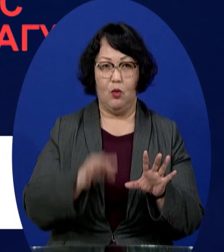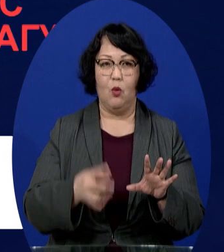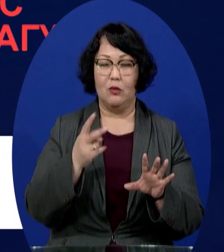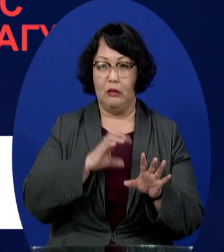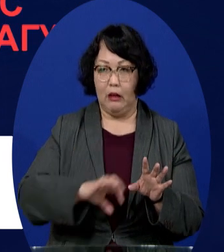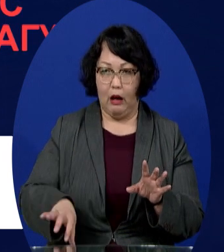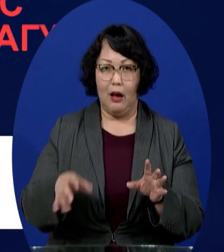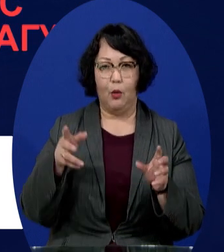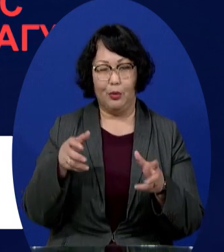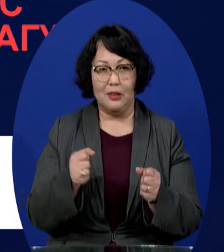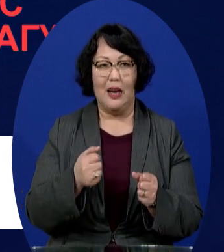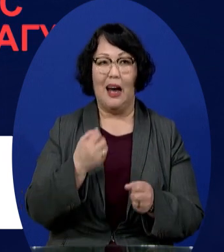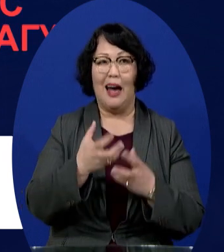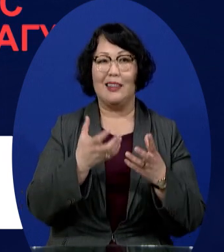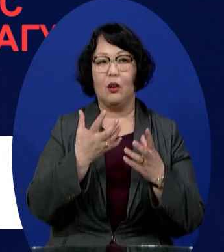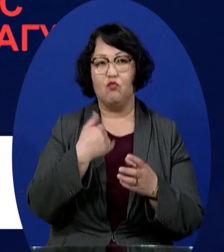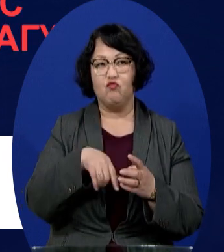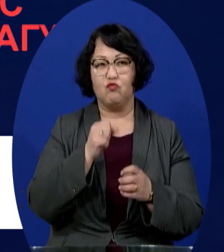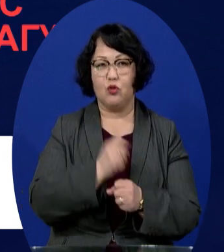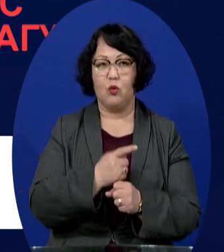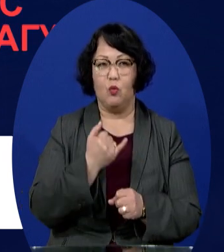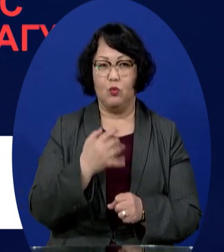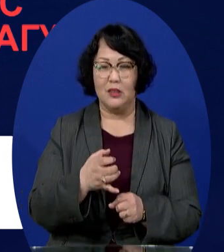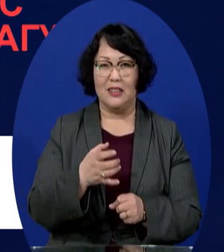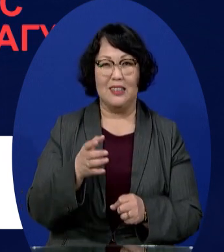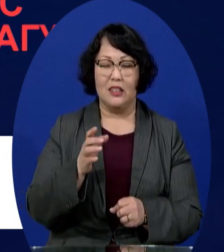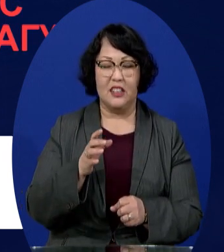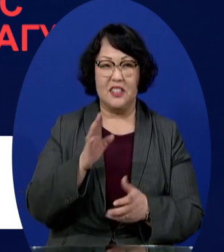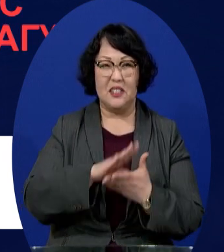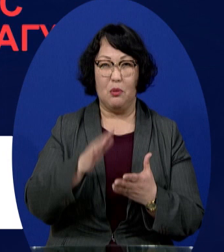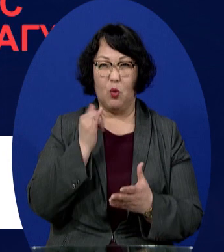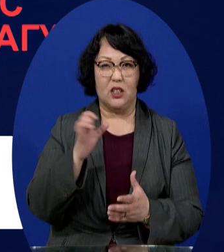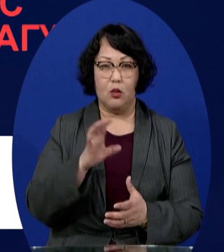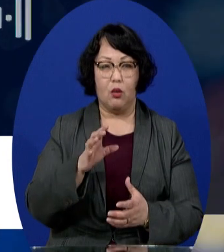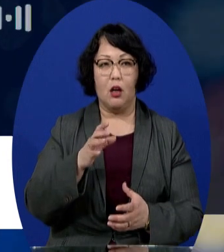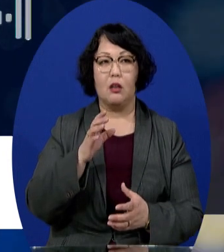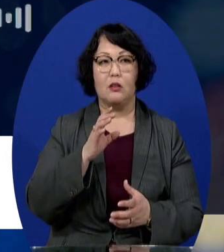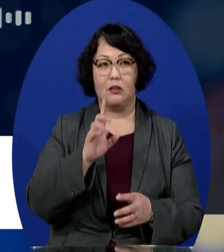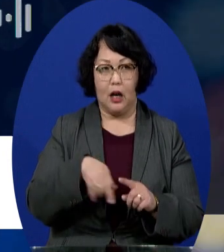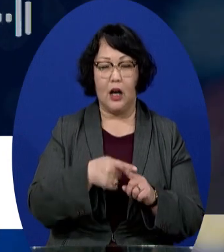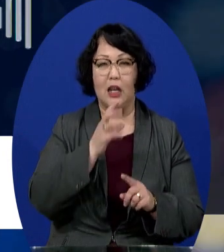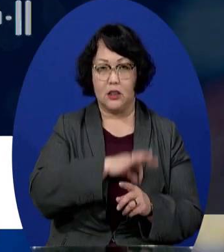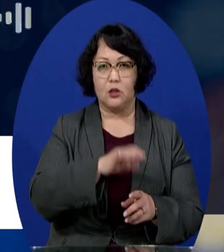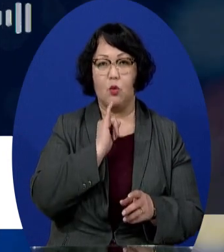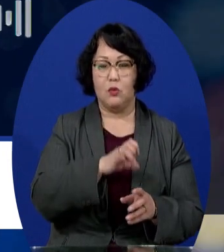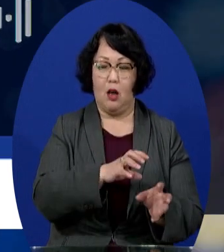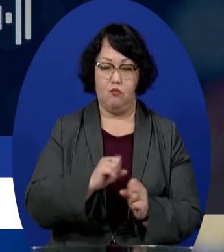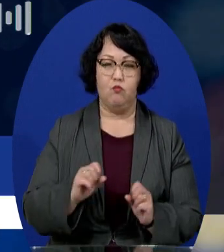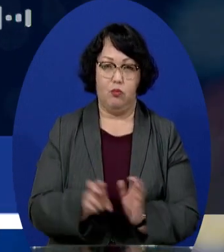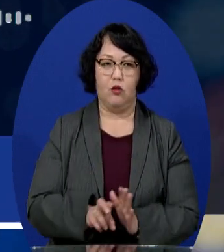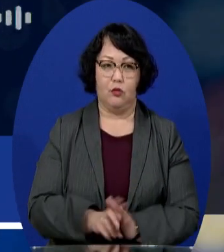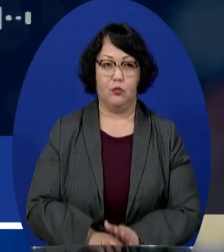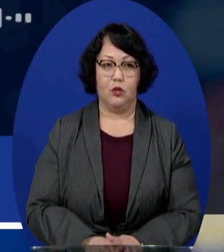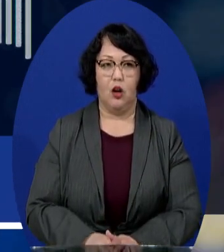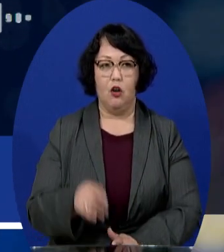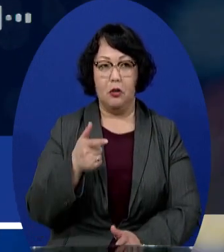зайлуулах ус, галын ус байдаг бөгөөд энэ нь заавал цэвэр ус байх шаардлагагүй юм а. Компакт гэрэмэн одоо ингэдэг өнөөдрөөс хүчин